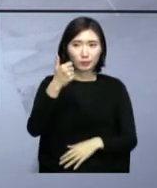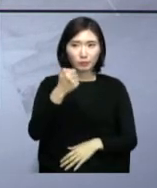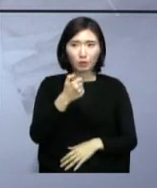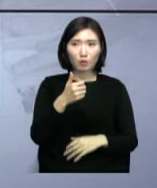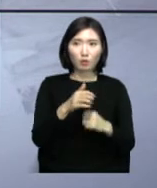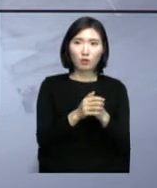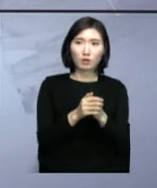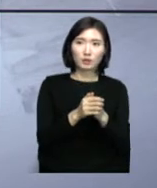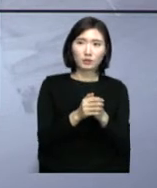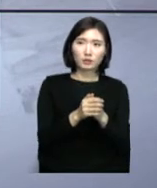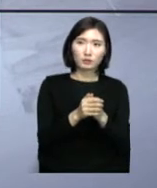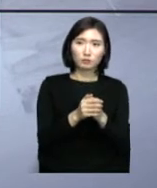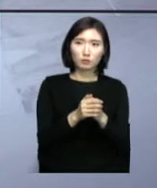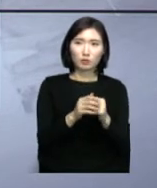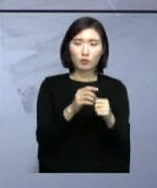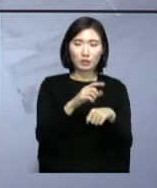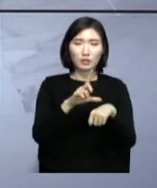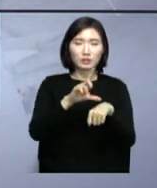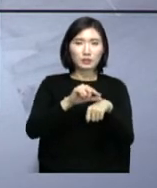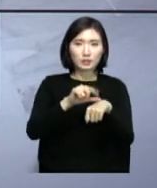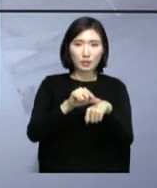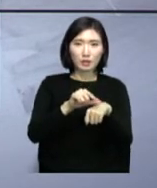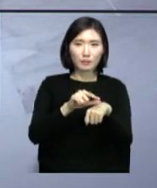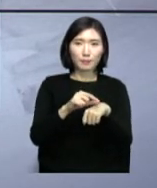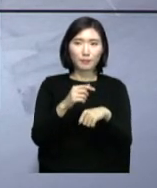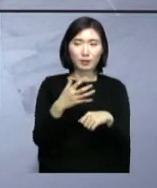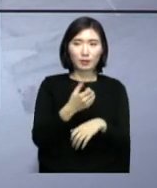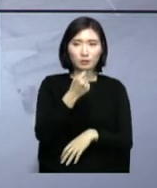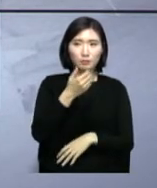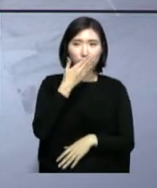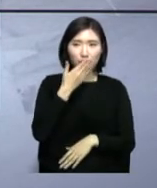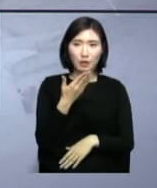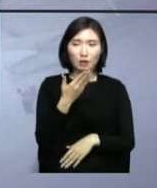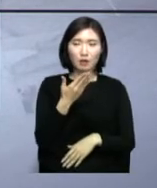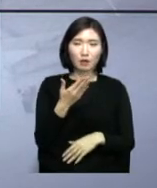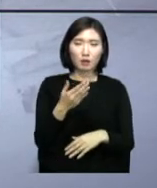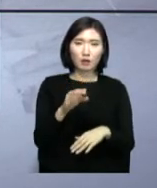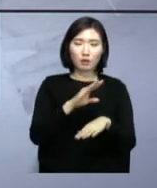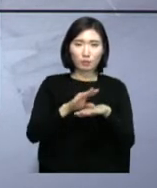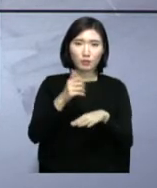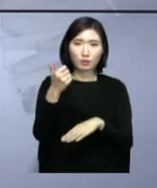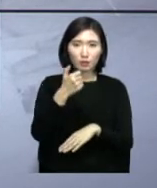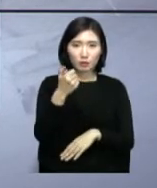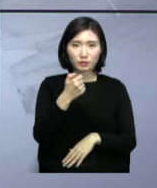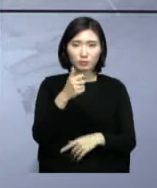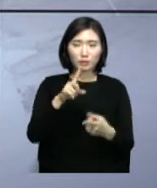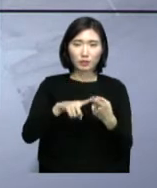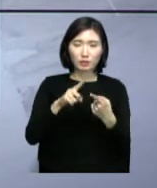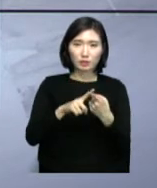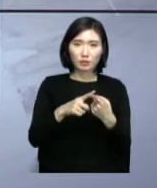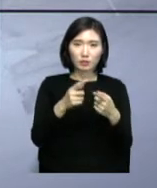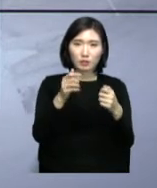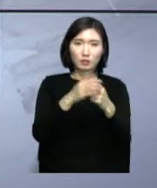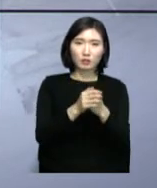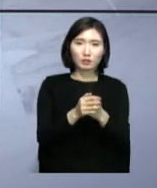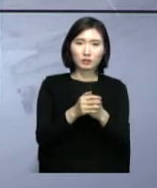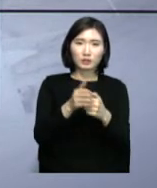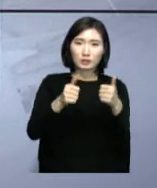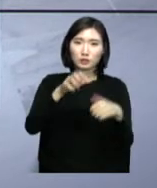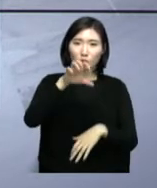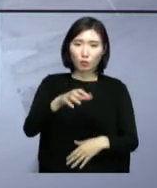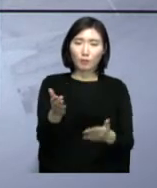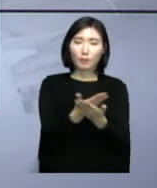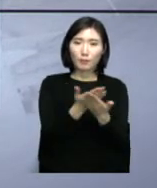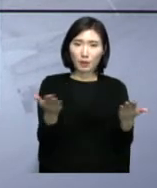있는 아날로그 시계는 반입이 가능합니다 컴퓨터용 싸인펜 과자 푸는 시험 질에서 일괄 지급하기 때문에